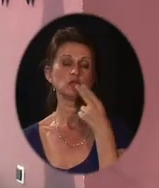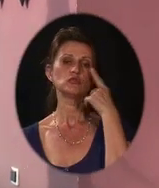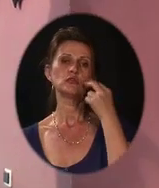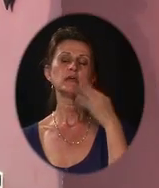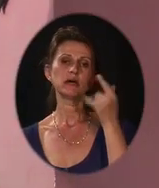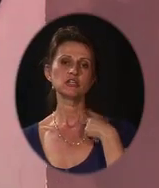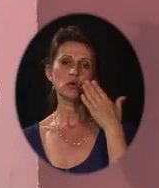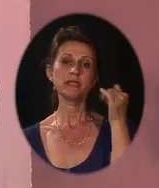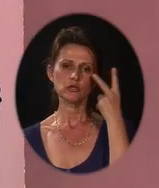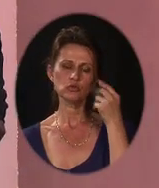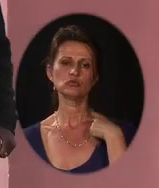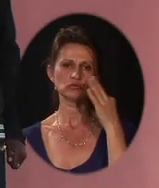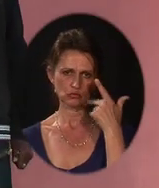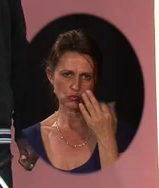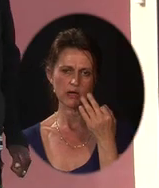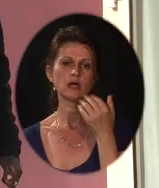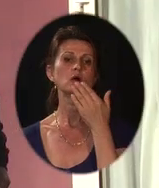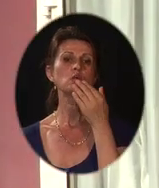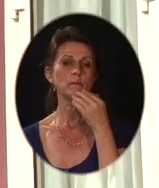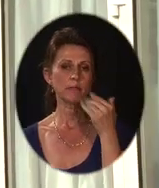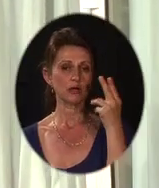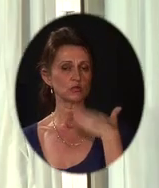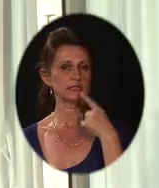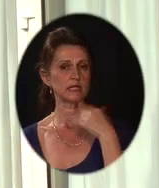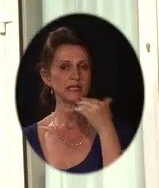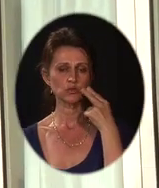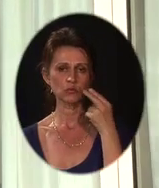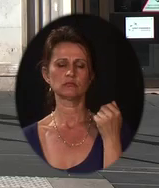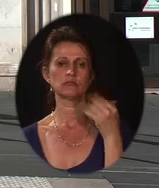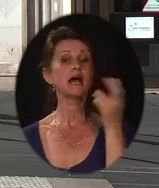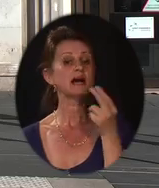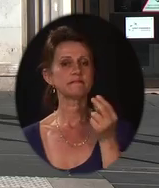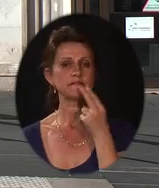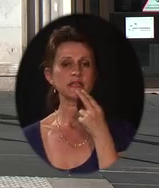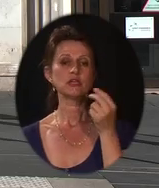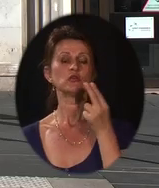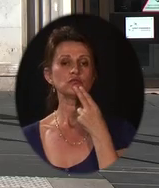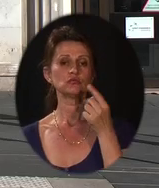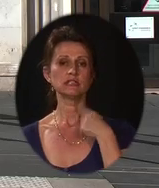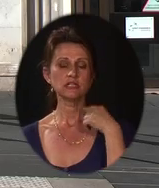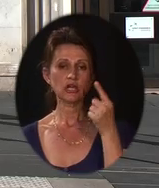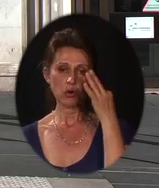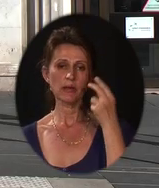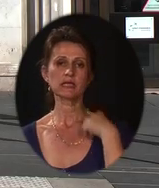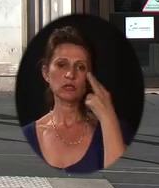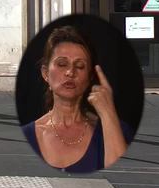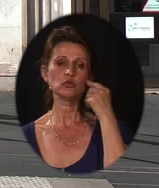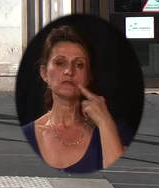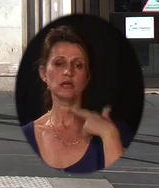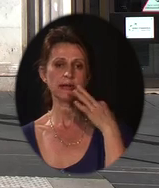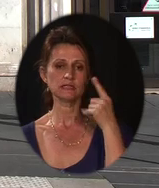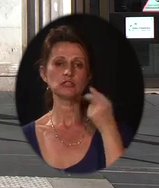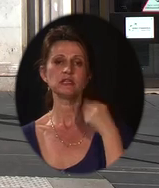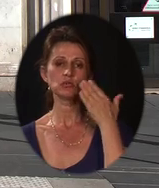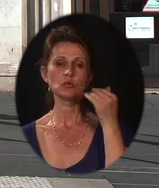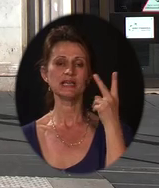Vous devez marcher au milieu du trottoir ou même à côté des maisons. Avez-vous déjà remarqué que devant les passages piétons, il y a